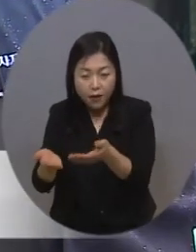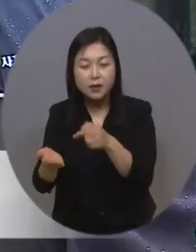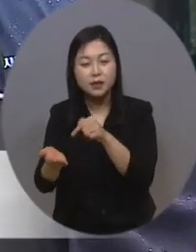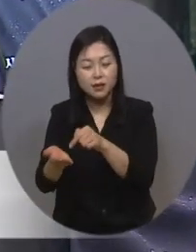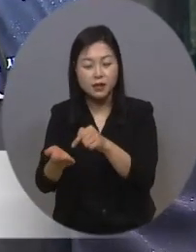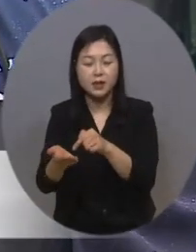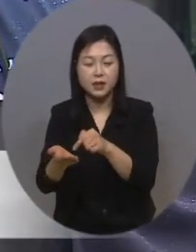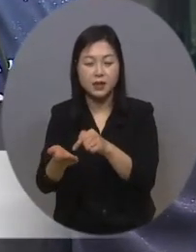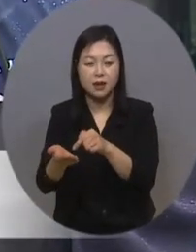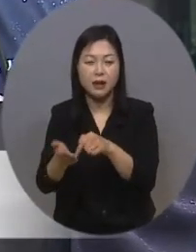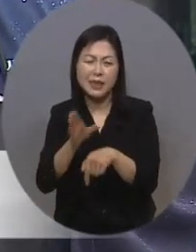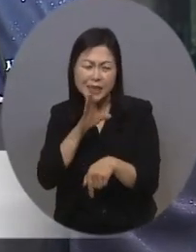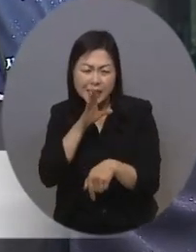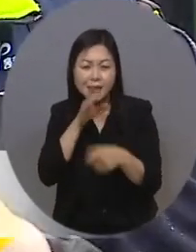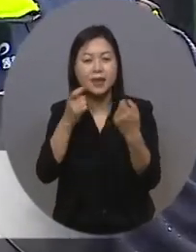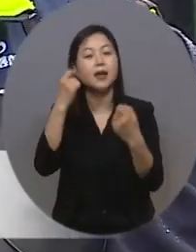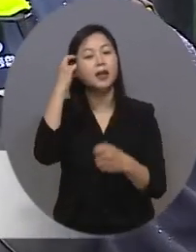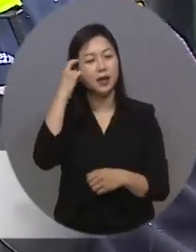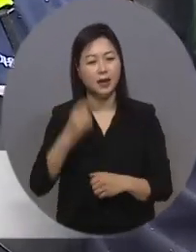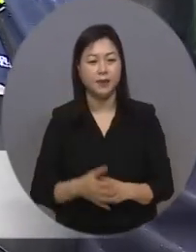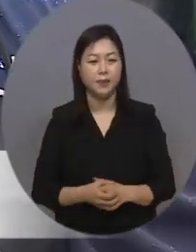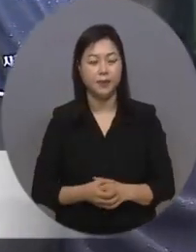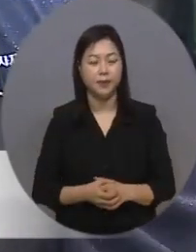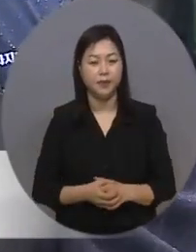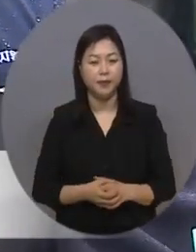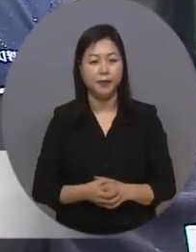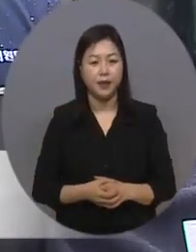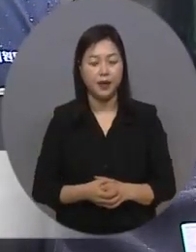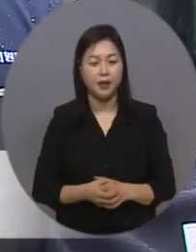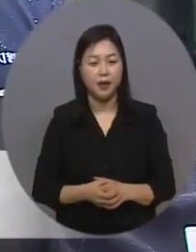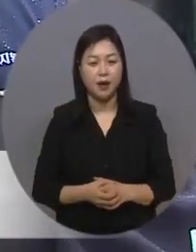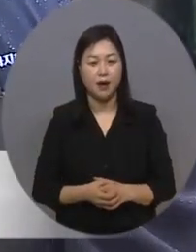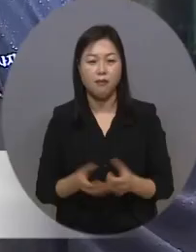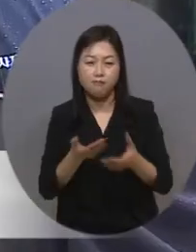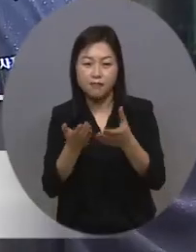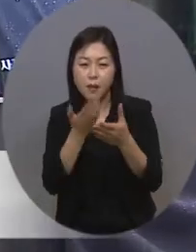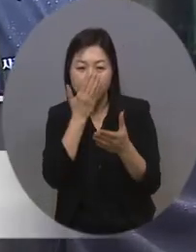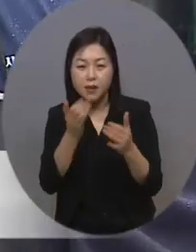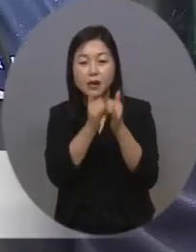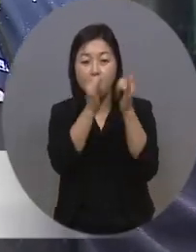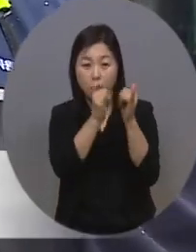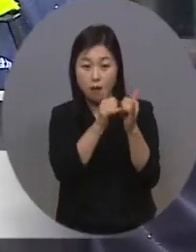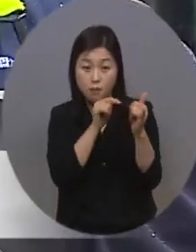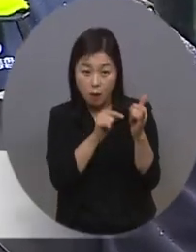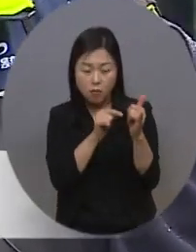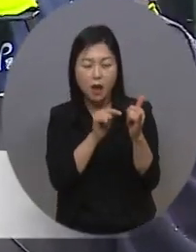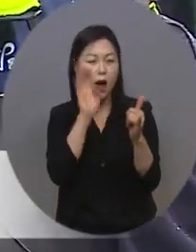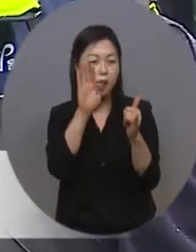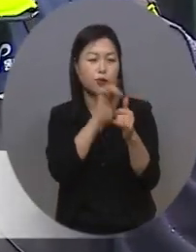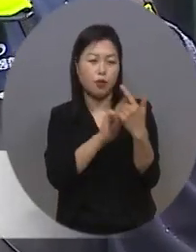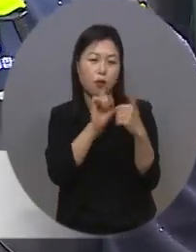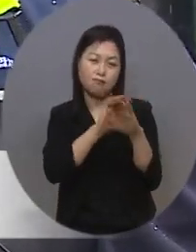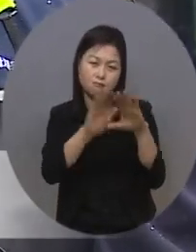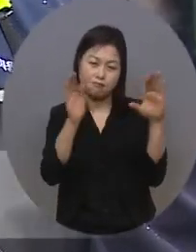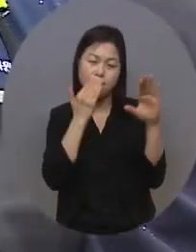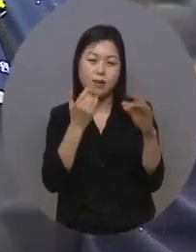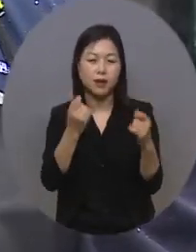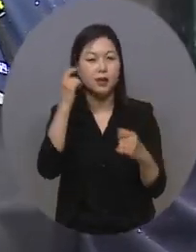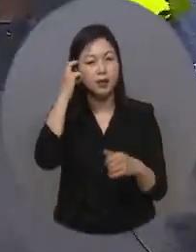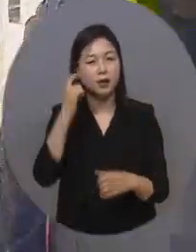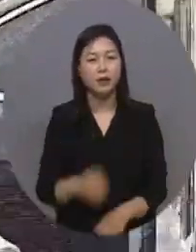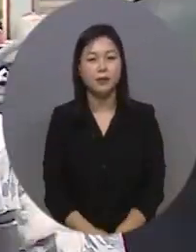나눔이 아닌가 그런 생각이 들고 함께 나눌 수 있는 그런 사회가 됐으면 이 사회가 좀 더 밝아지지 않을까 그렇게